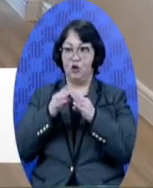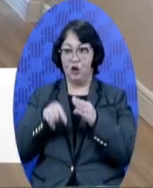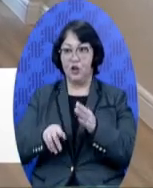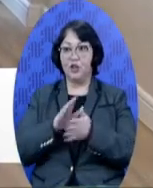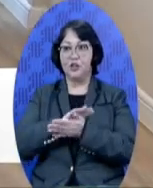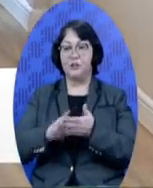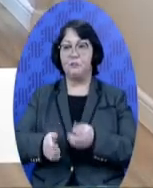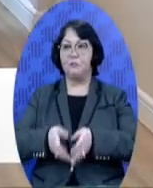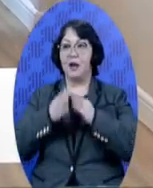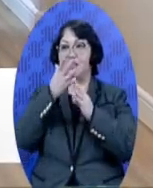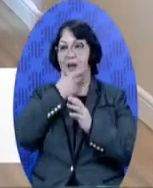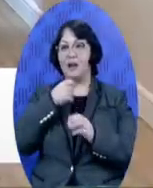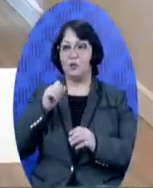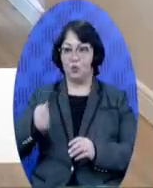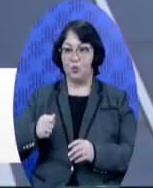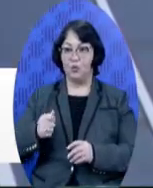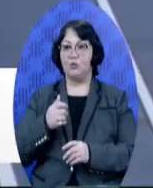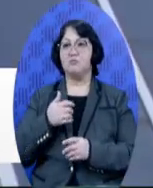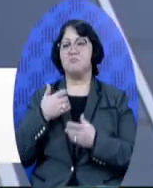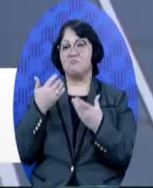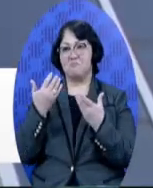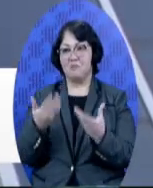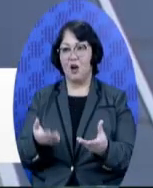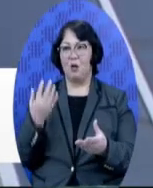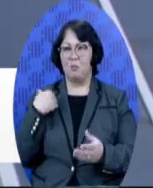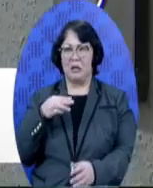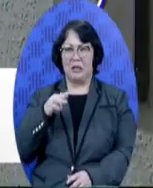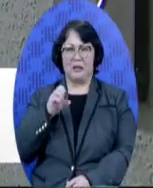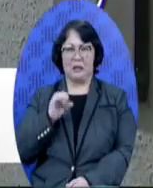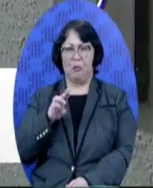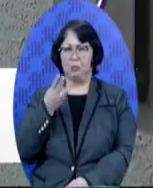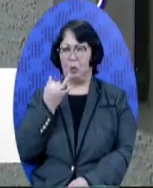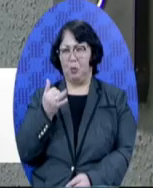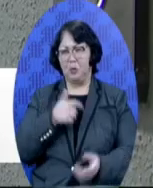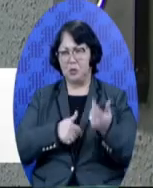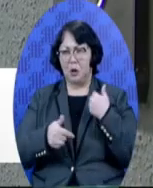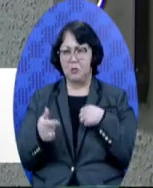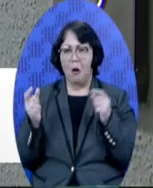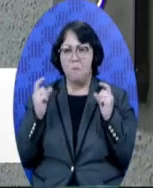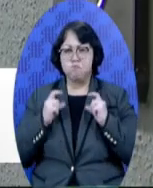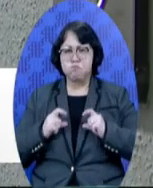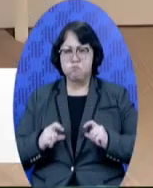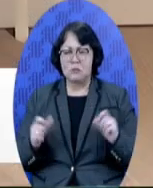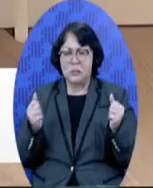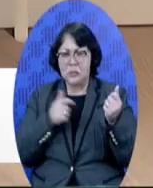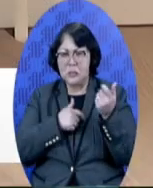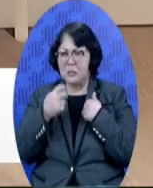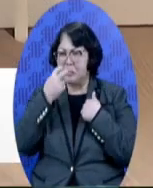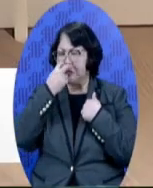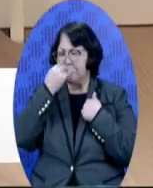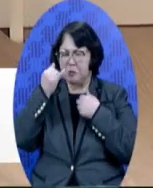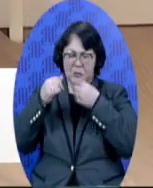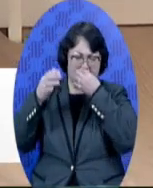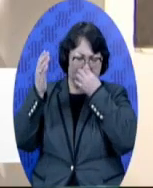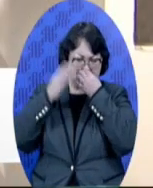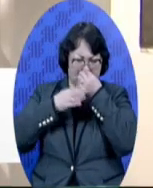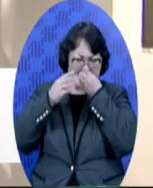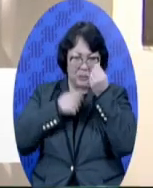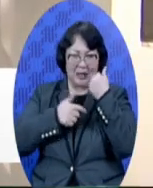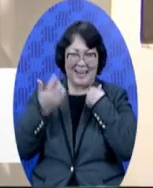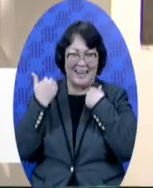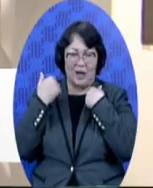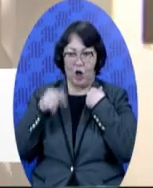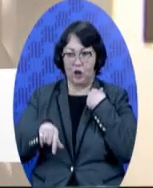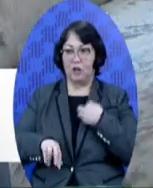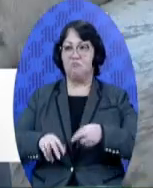шинэ байрны түлхүүрийг нь гардуулж өглөө. Зөвмнө нь тав дахгүй гэртээ гадуур хувцастайгаа өнчих нь энгийн зүйл байсан бол одоо шинэ байрандаа